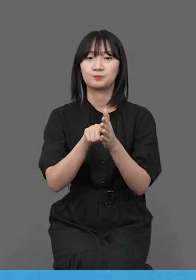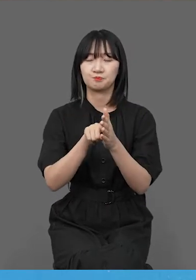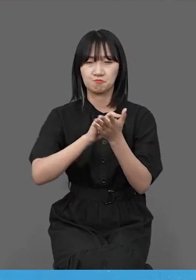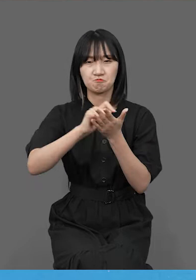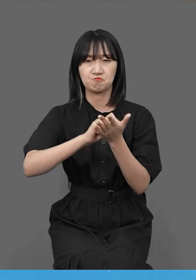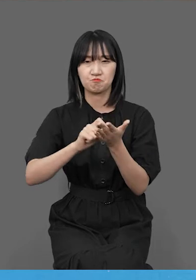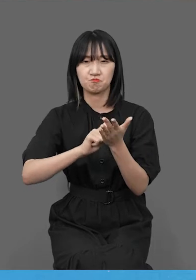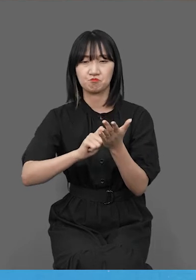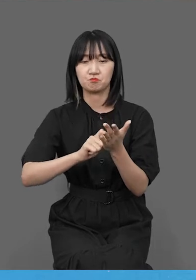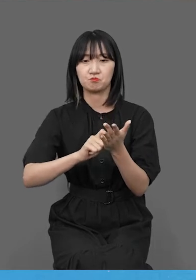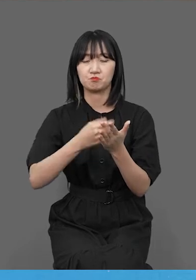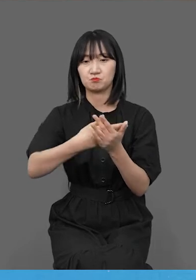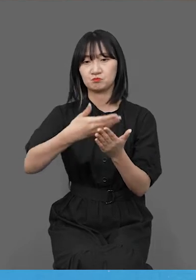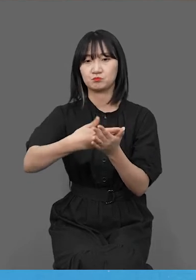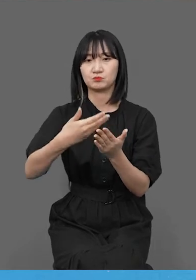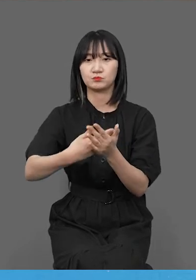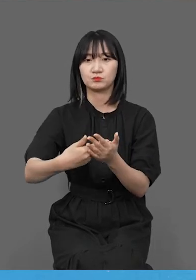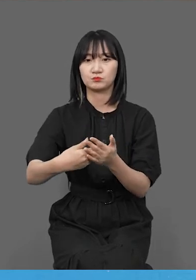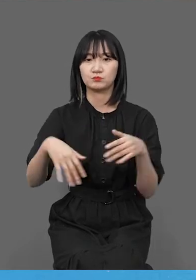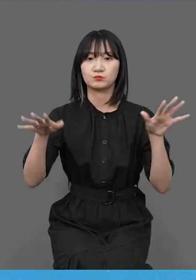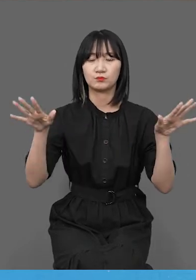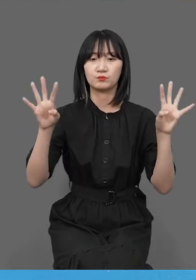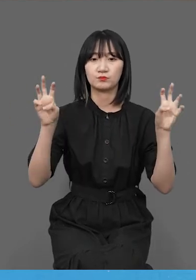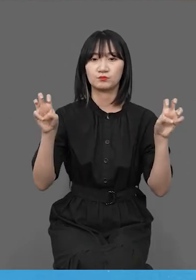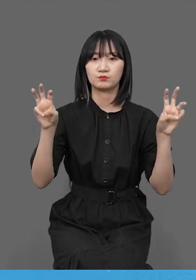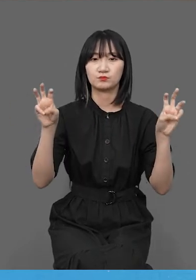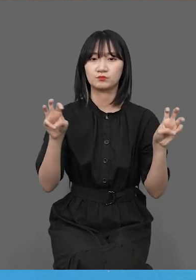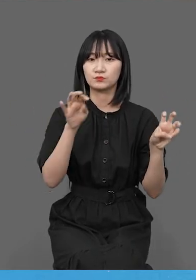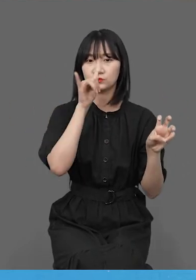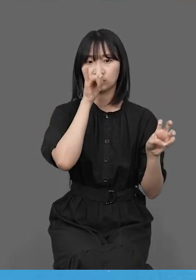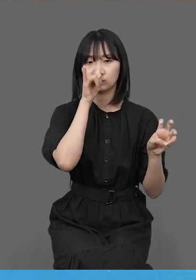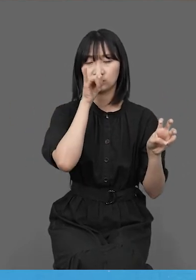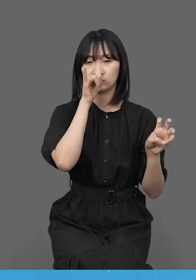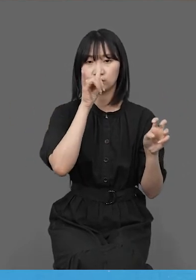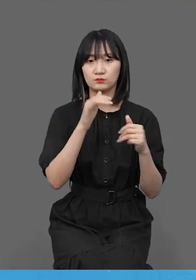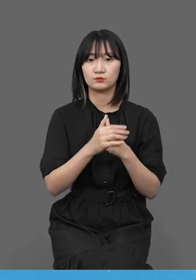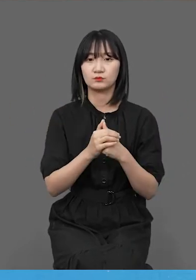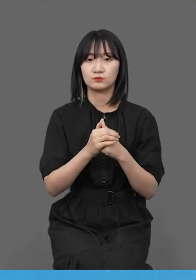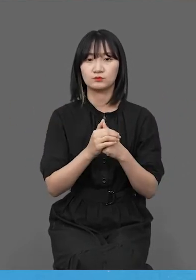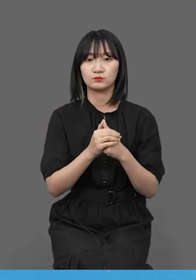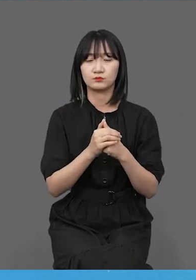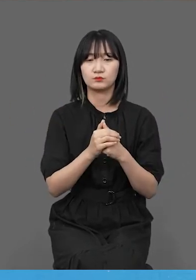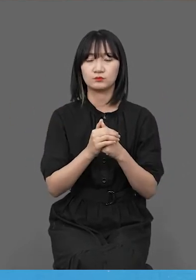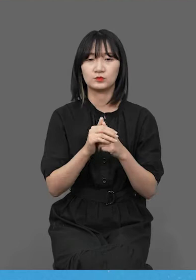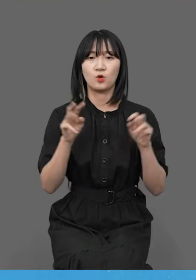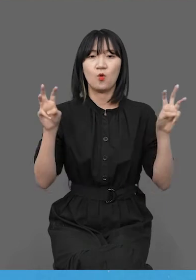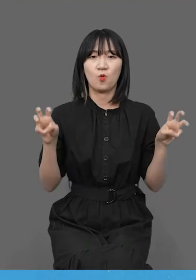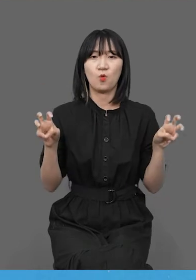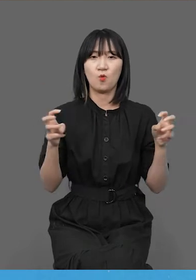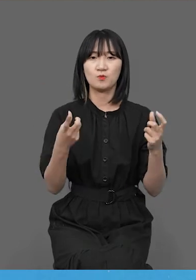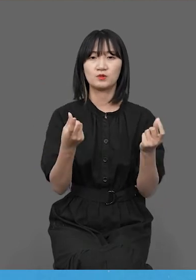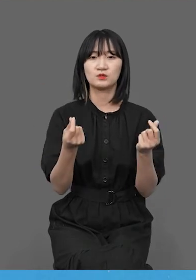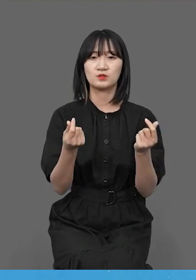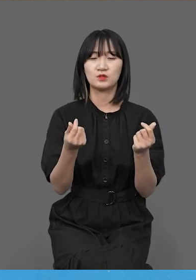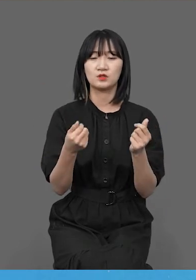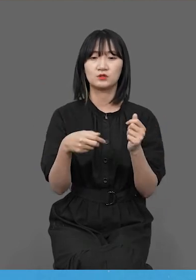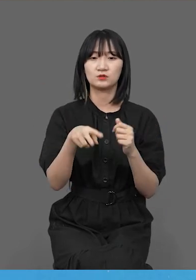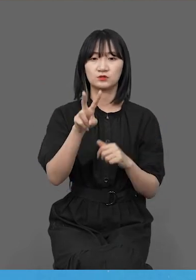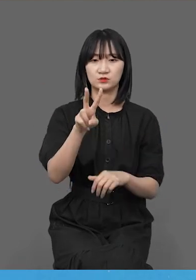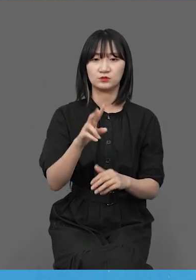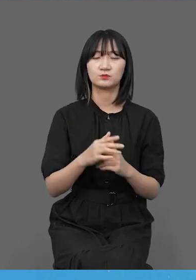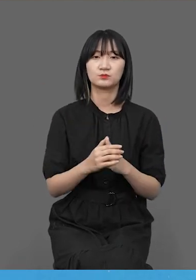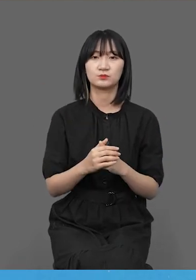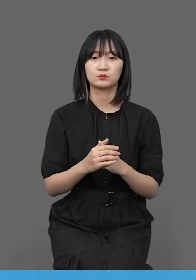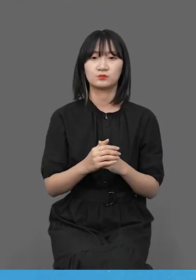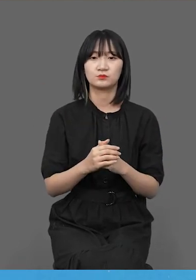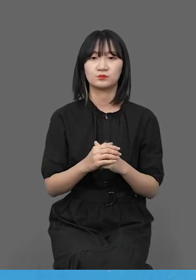그림이죠. 날개 끝에 이제 발톱 구조도 아주 강하게 그려져 있고요. 뭔가 공룡하고 비슷한 느낌이 좀 그런 분위기가